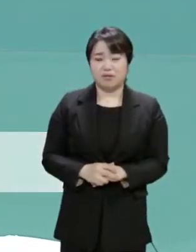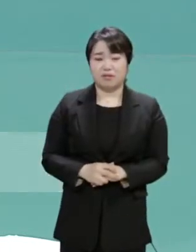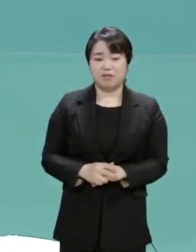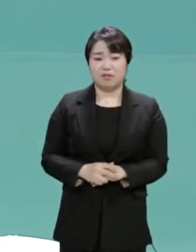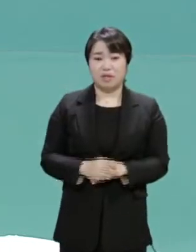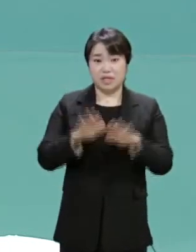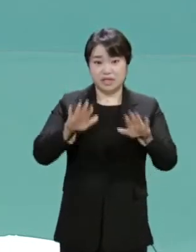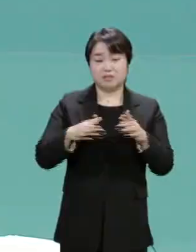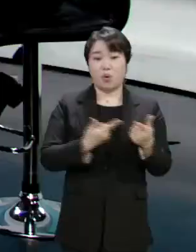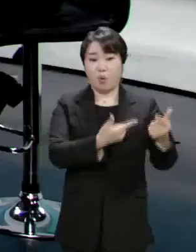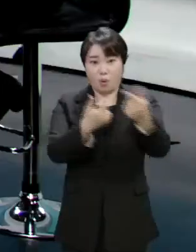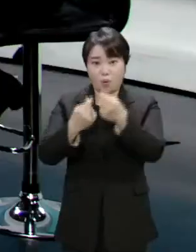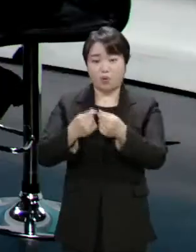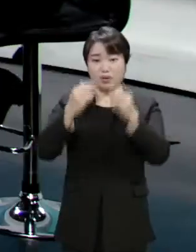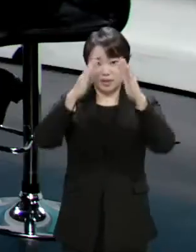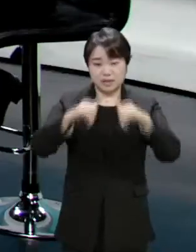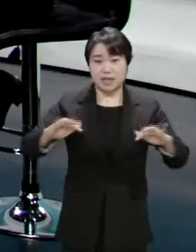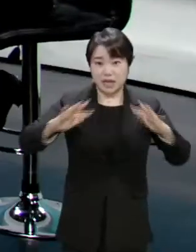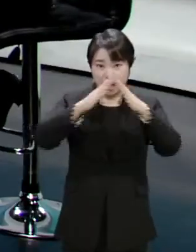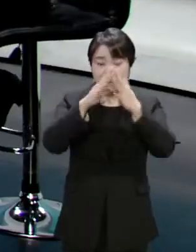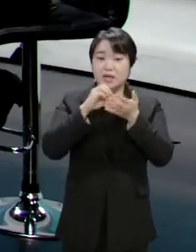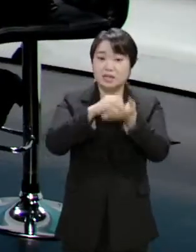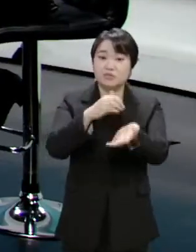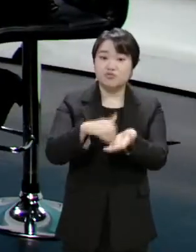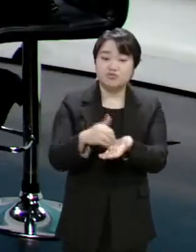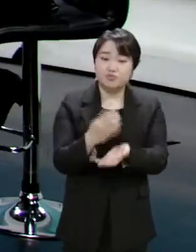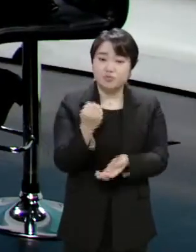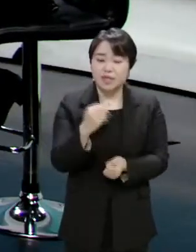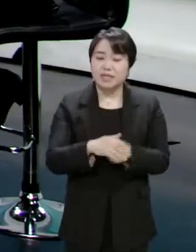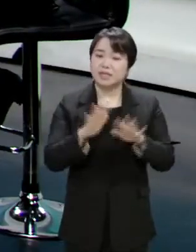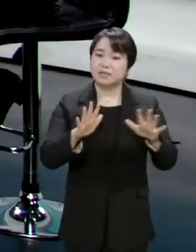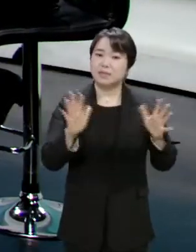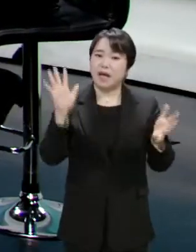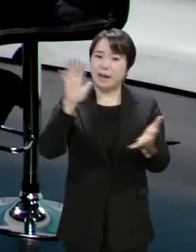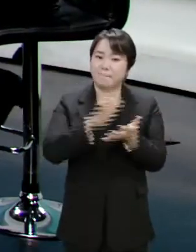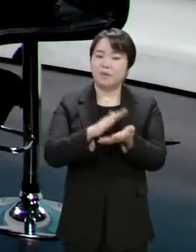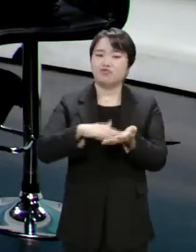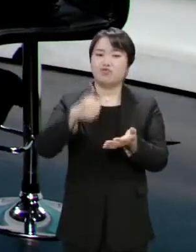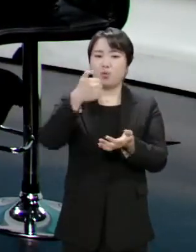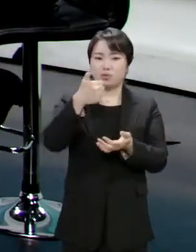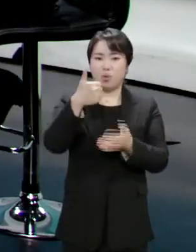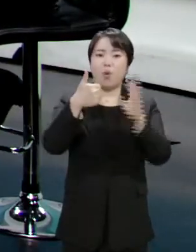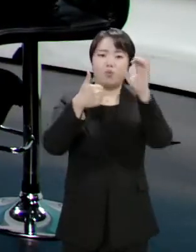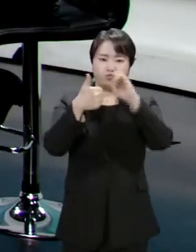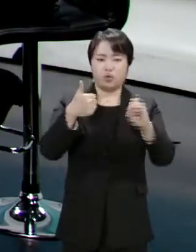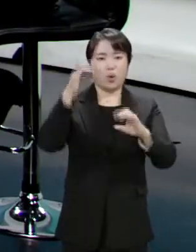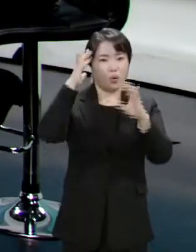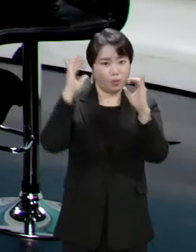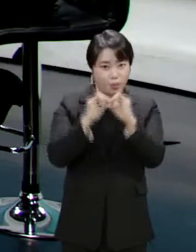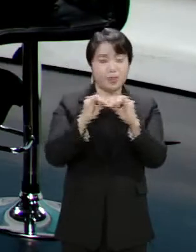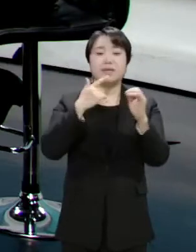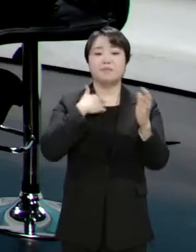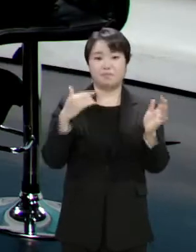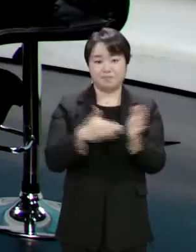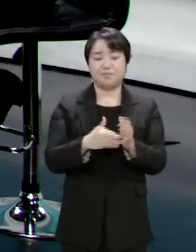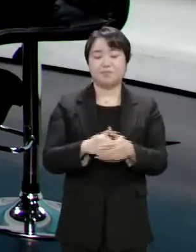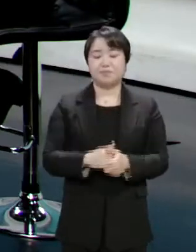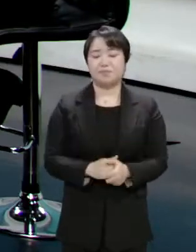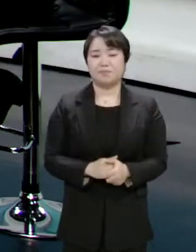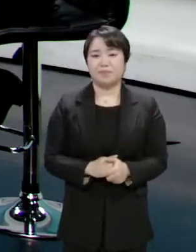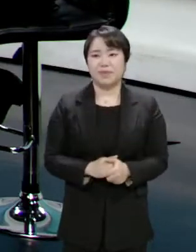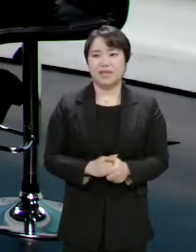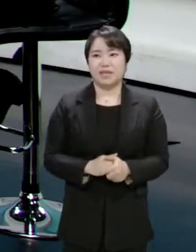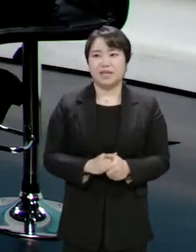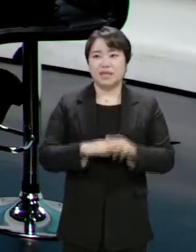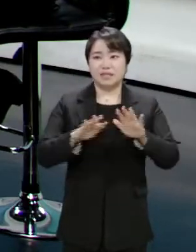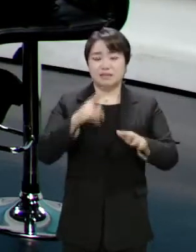지금 공공재개발에 어느 정도 지금 참여를 하고 계신 거죠? 지금 현재까지 한 55%까지 지금 동의를 지금 받고 있고요. 네. 네, 이렇게 의견이